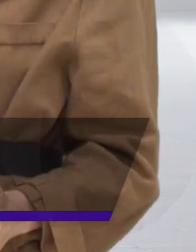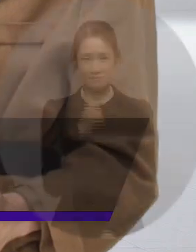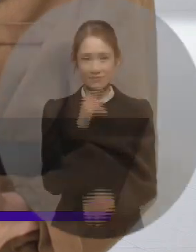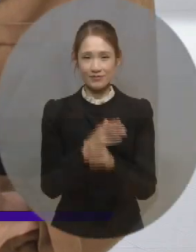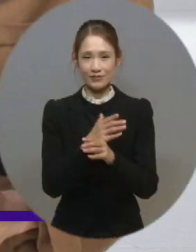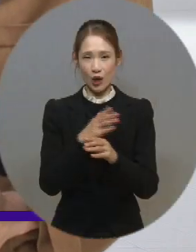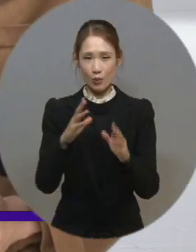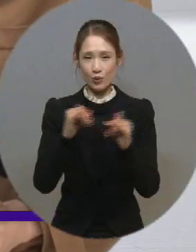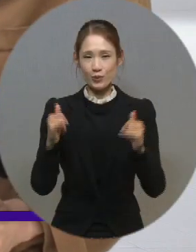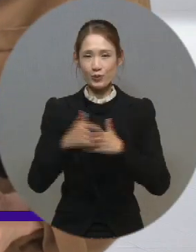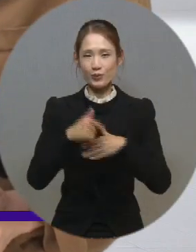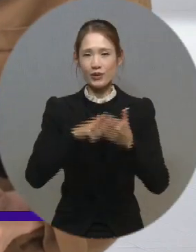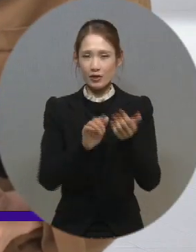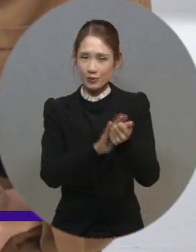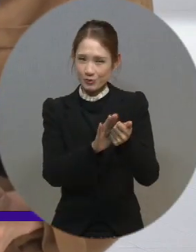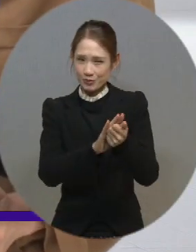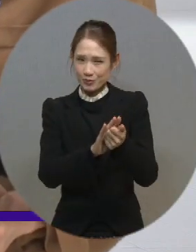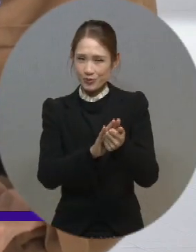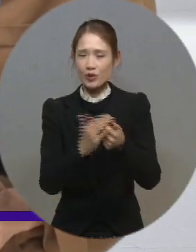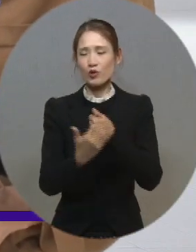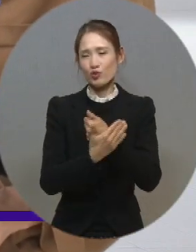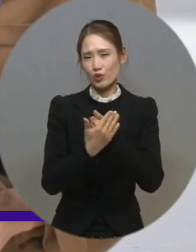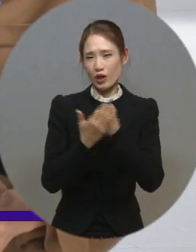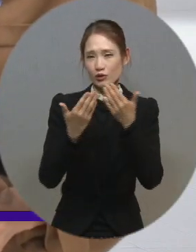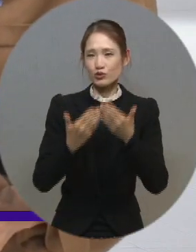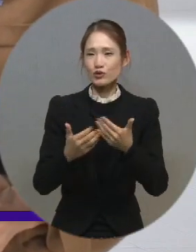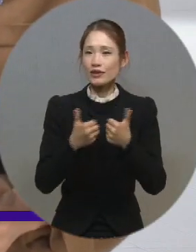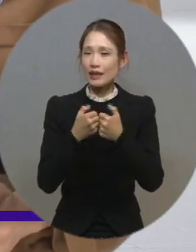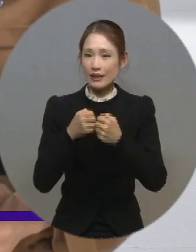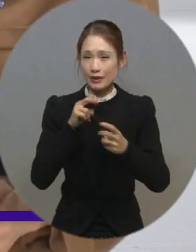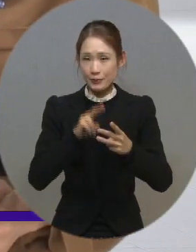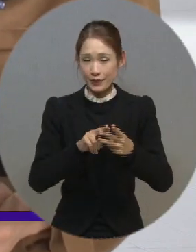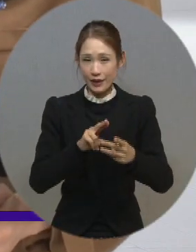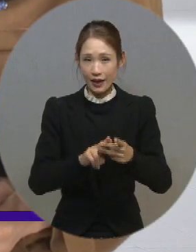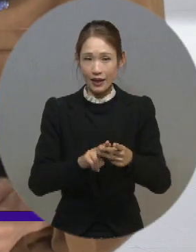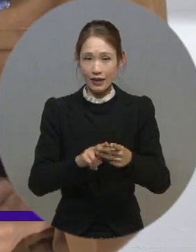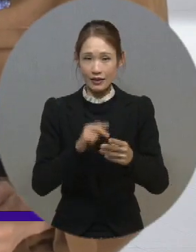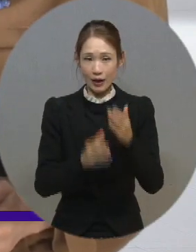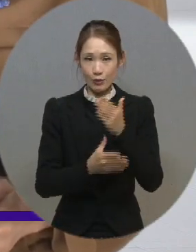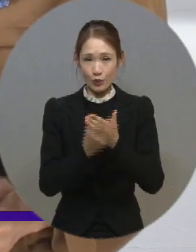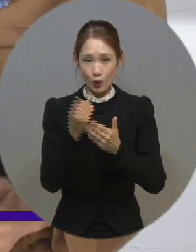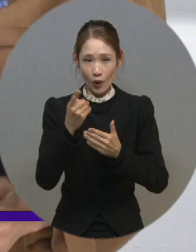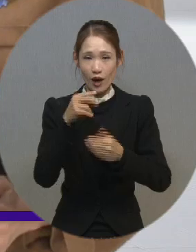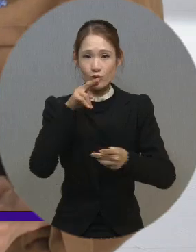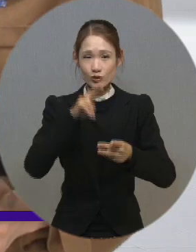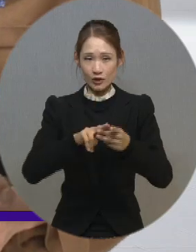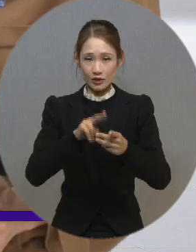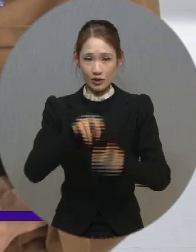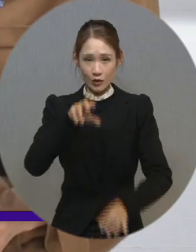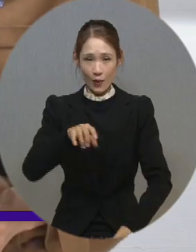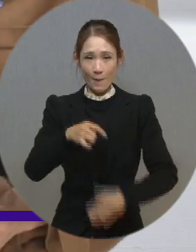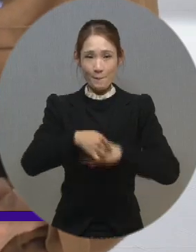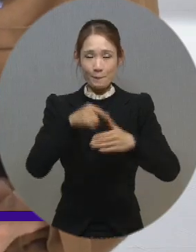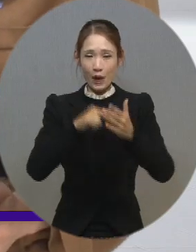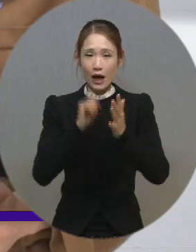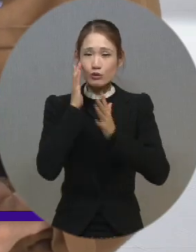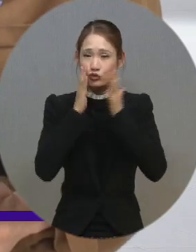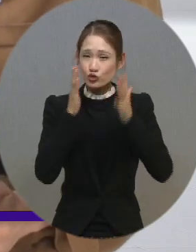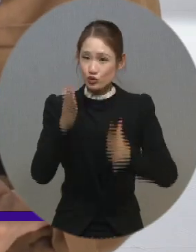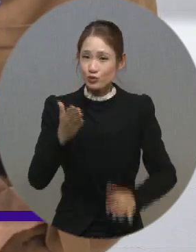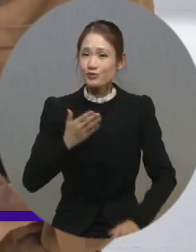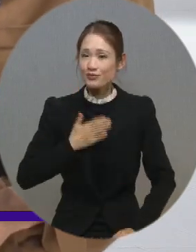탈북민들의 마음을 어루만져주며 위로해주는 상담센터. 남북 통합문화센터에 위치한 마음숲을